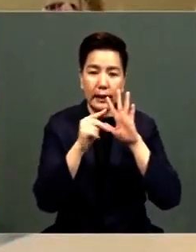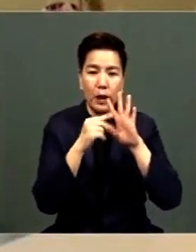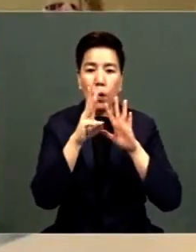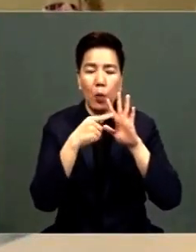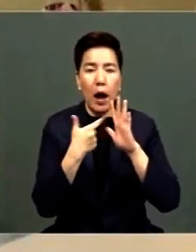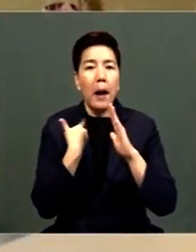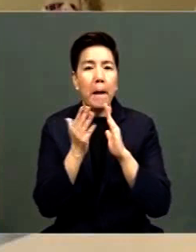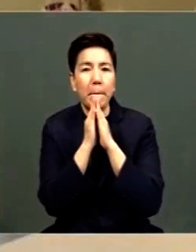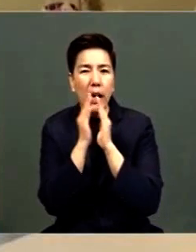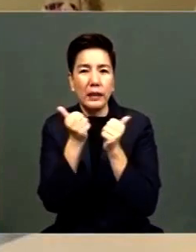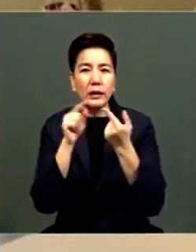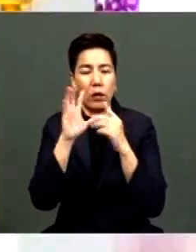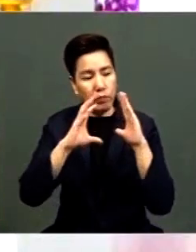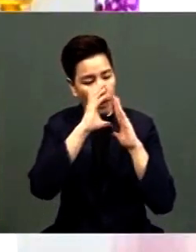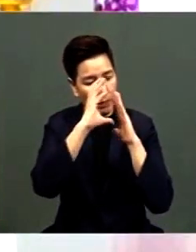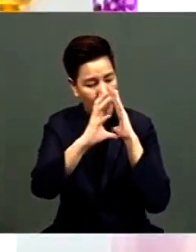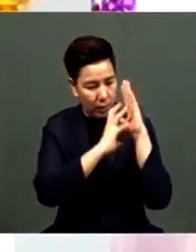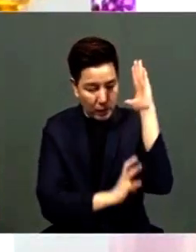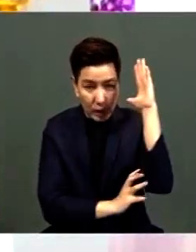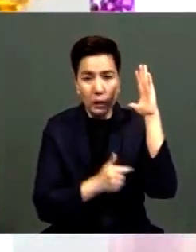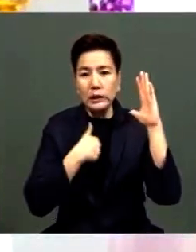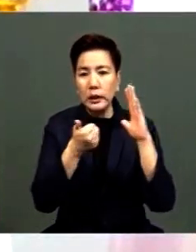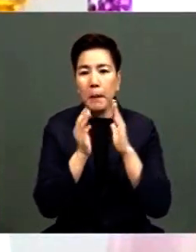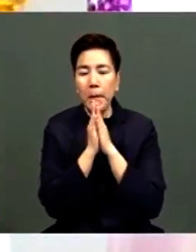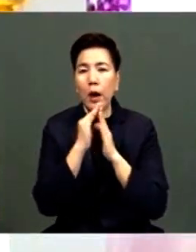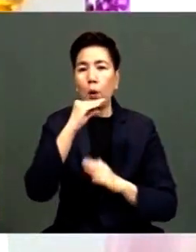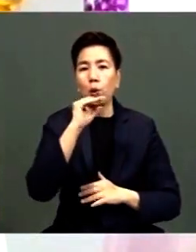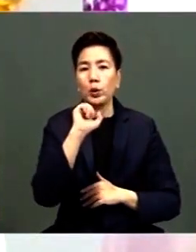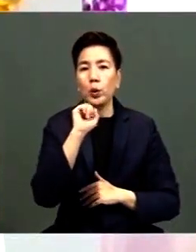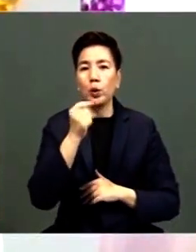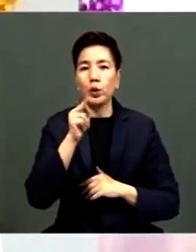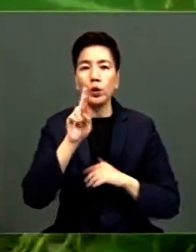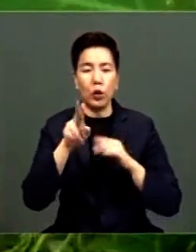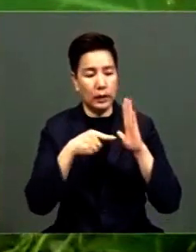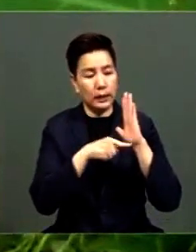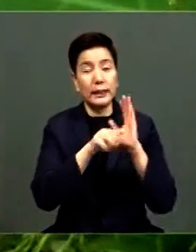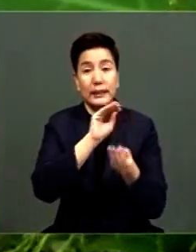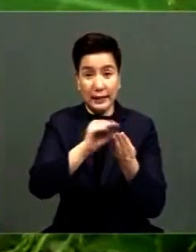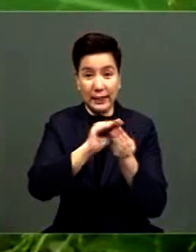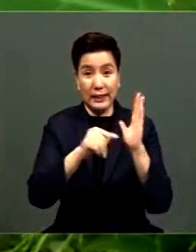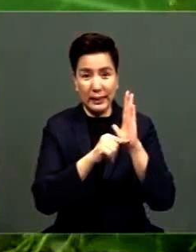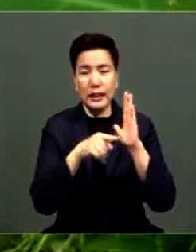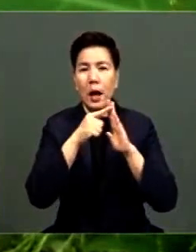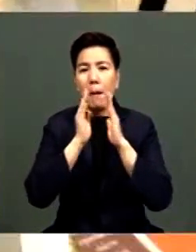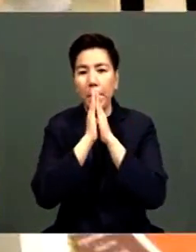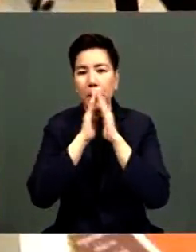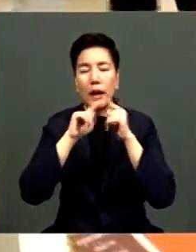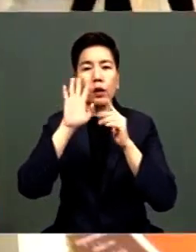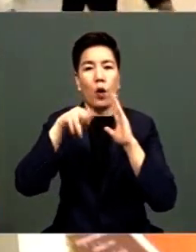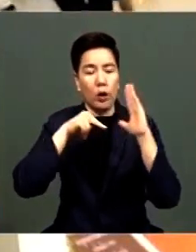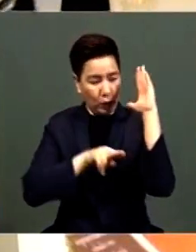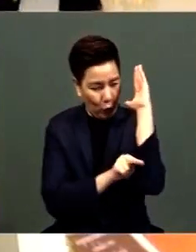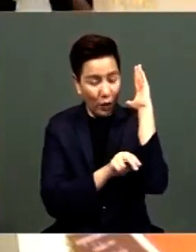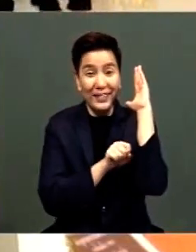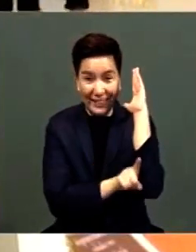ธรูปคู่บ้านคู่เมืองสี่ภาคประกอบด้วยหลวงพ่อโสธรจังหวัดฉะเชิงเทราพระพุทธสิงหินจังหวัดนครศรีธรรม